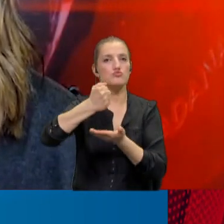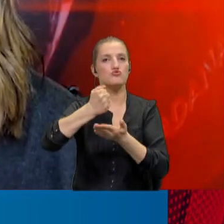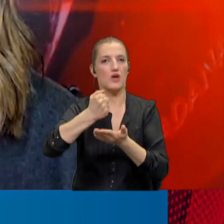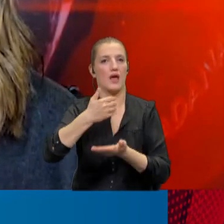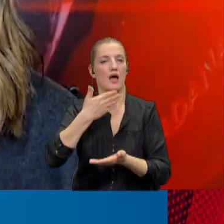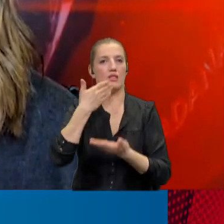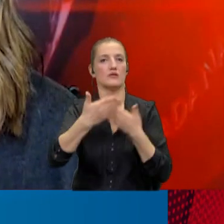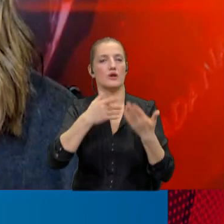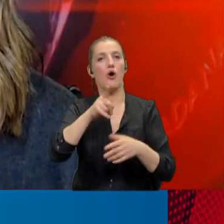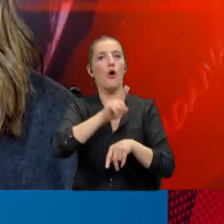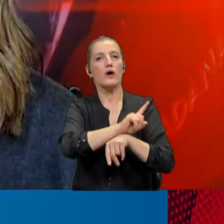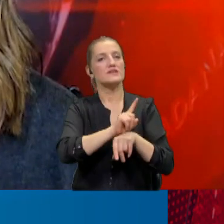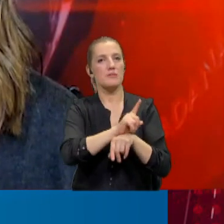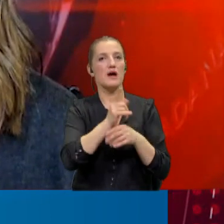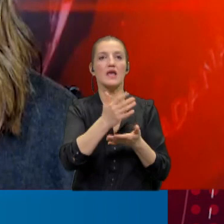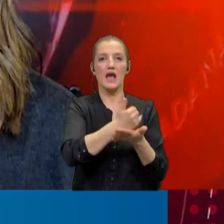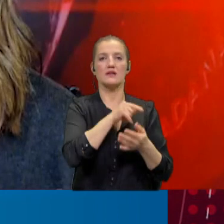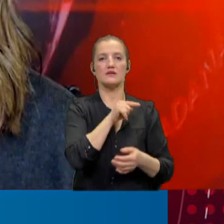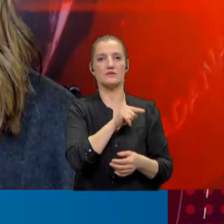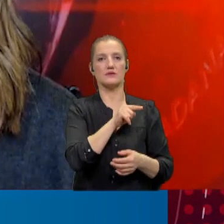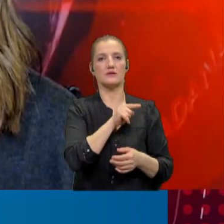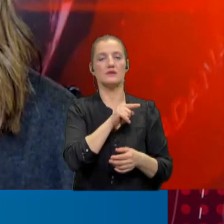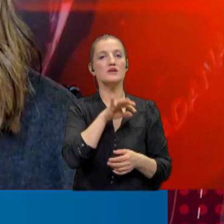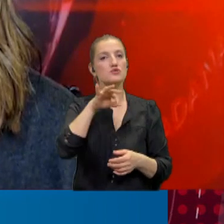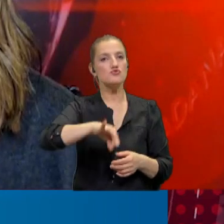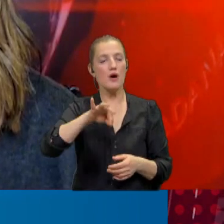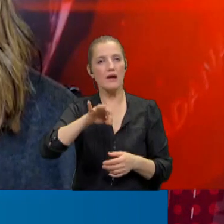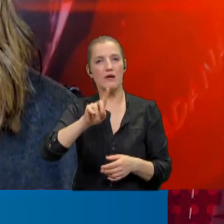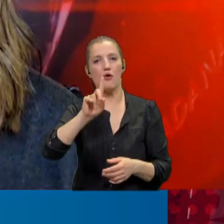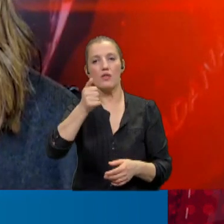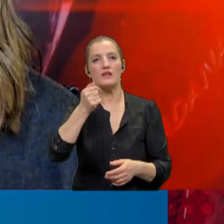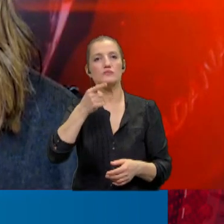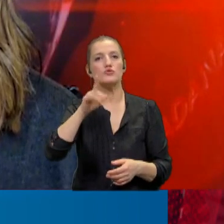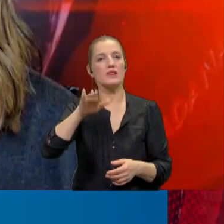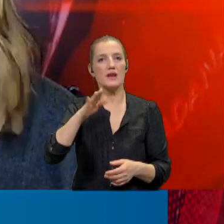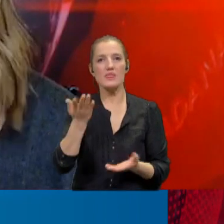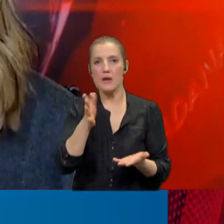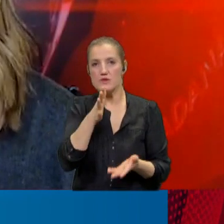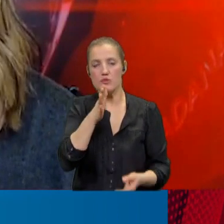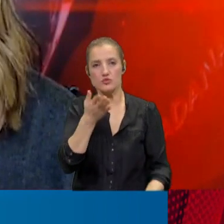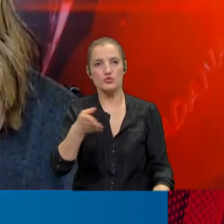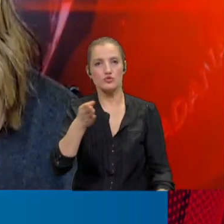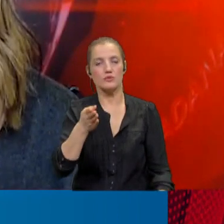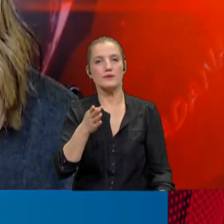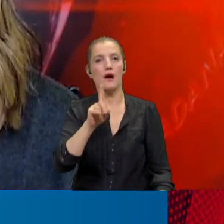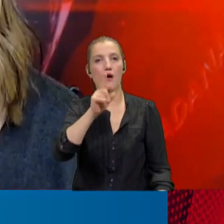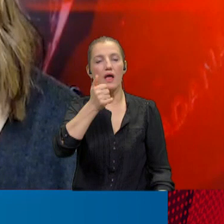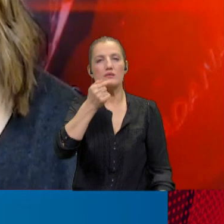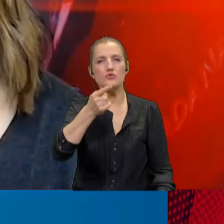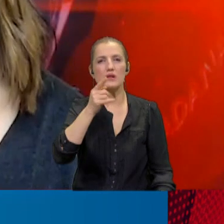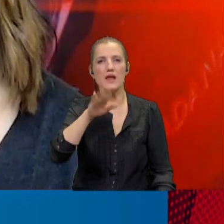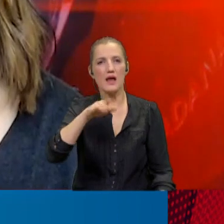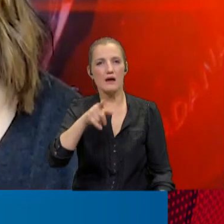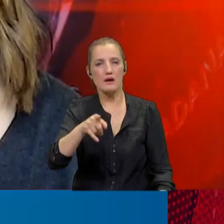bahsediyoruz o zaman ki gelirdi Gülşen Hanım şu andaki 16 buçuk lira ne biliyor musunuz Muhtemelen 16 buçuk